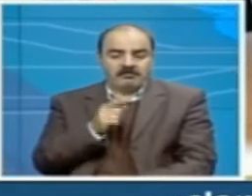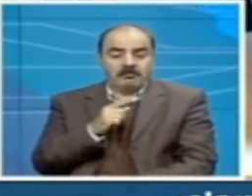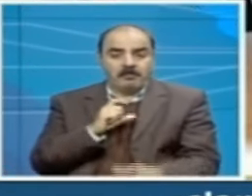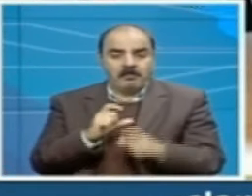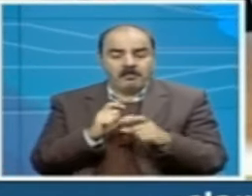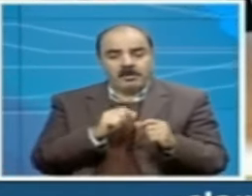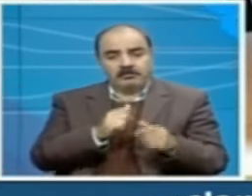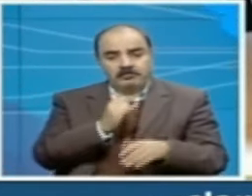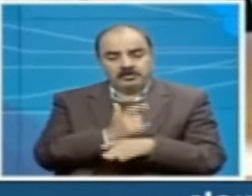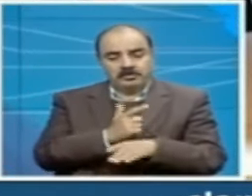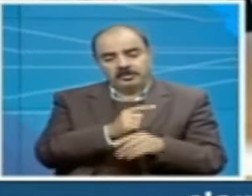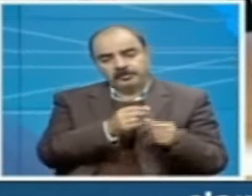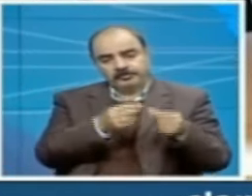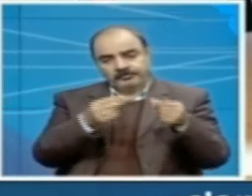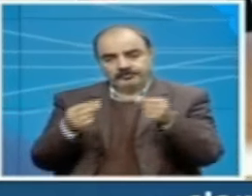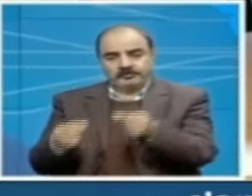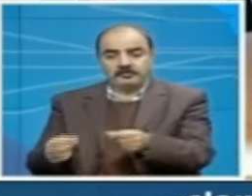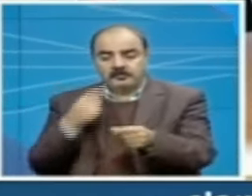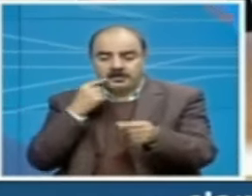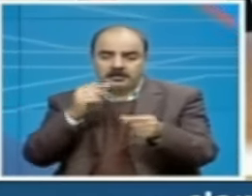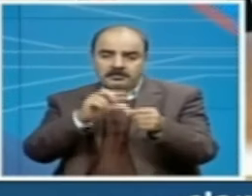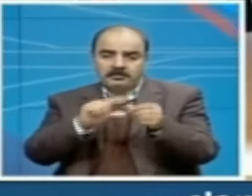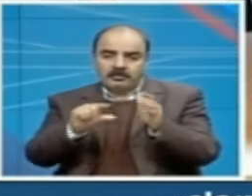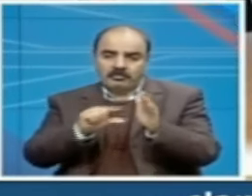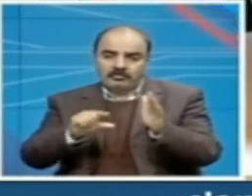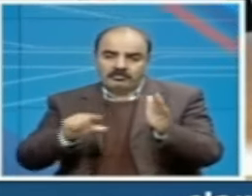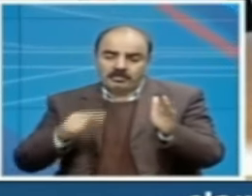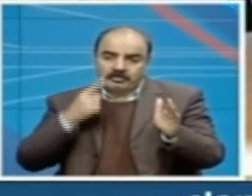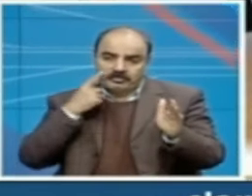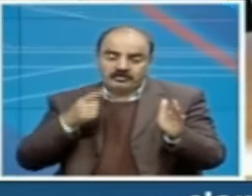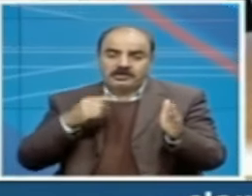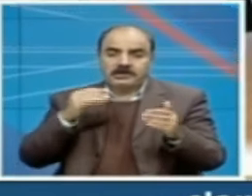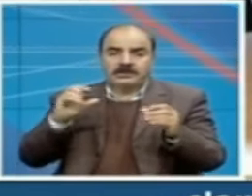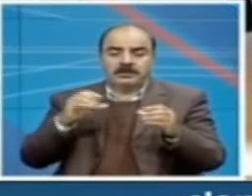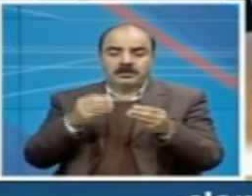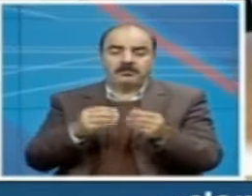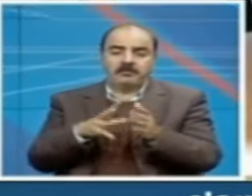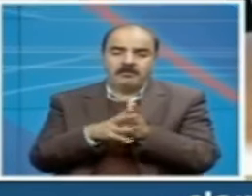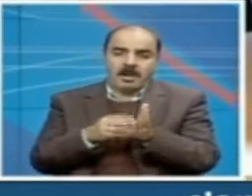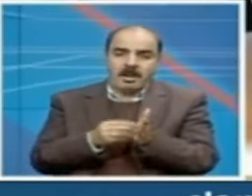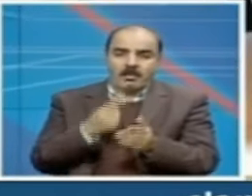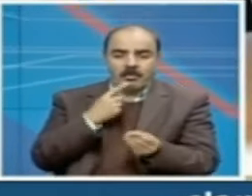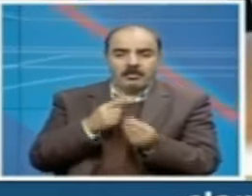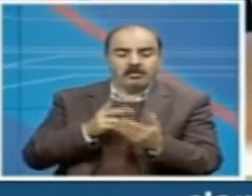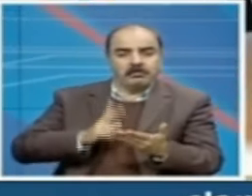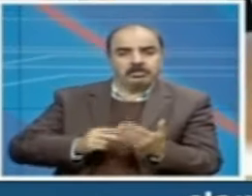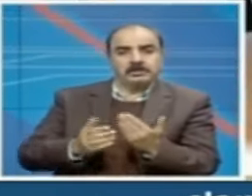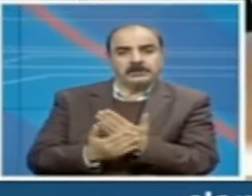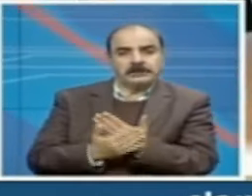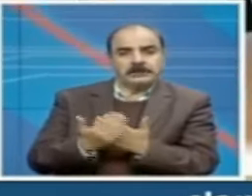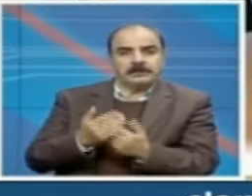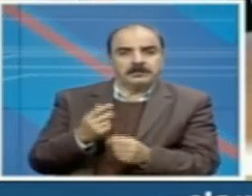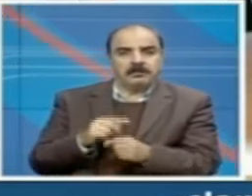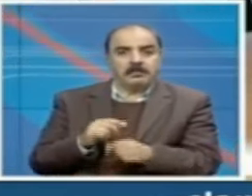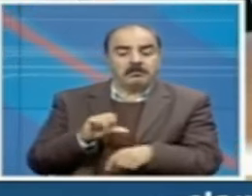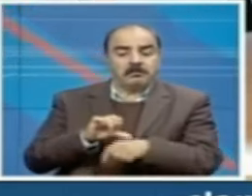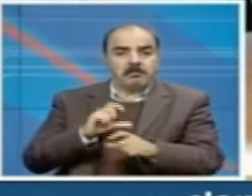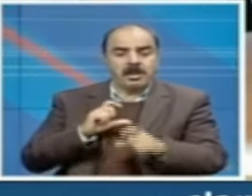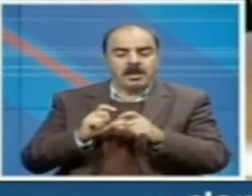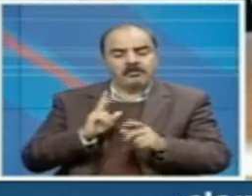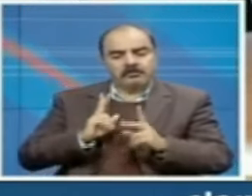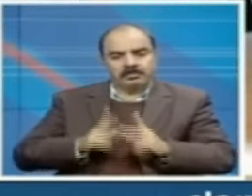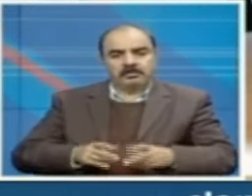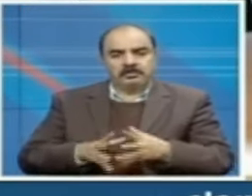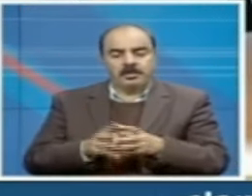البنك المركزي عددا من الموضوعات ذات الصلة، من بينها القرارات الجديدة التي أصدرها البنك